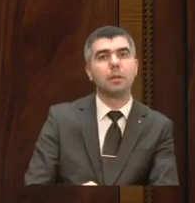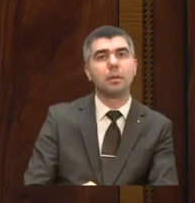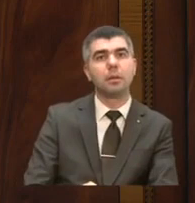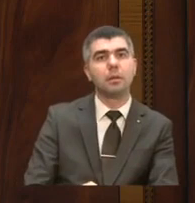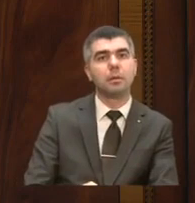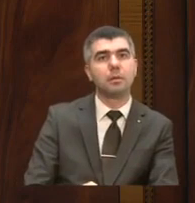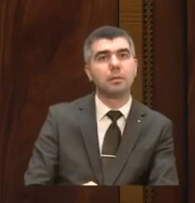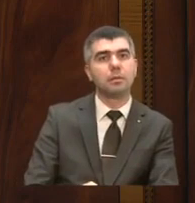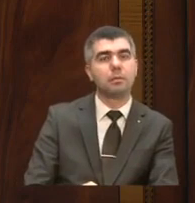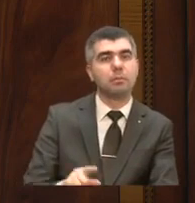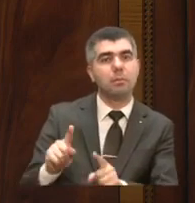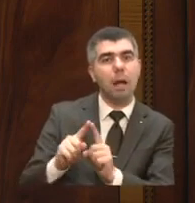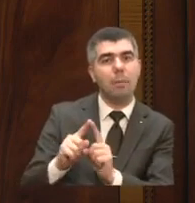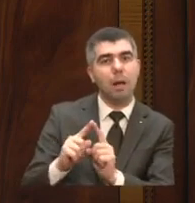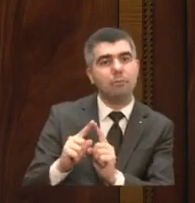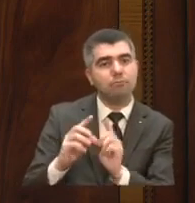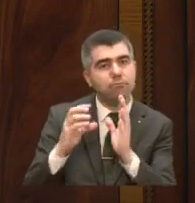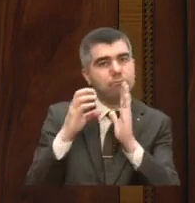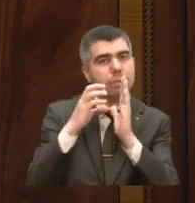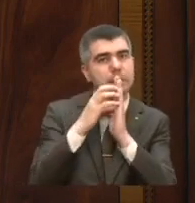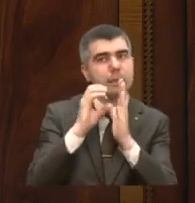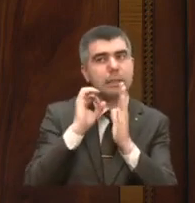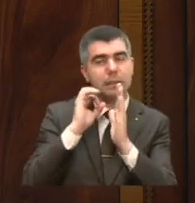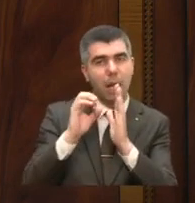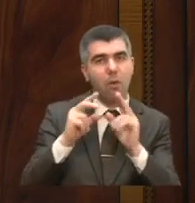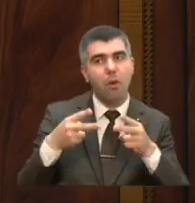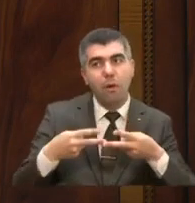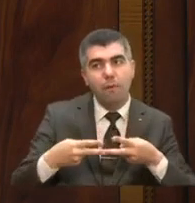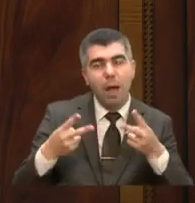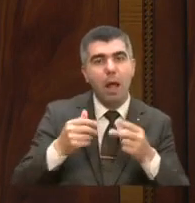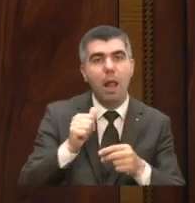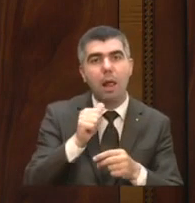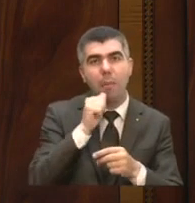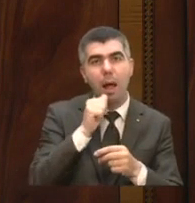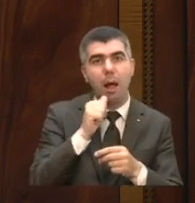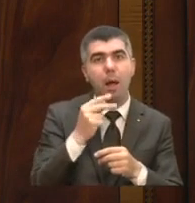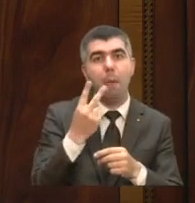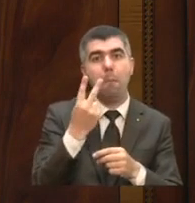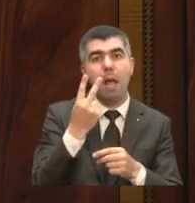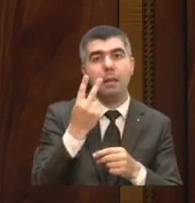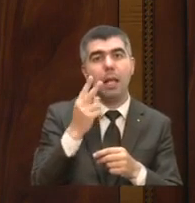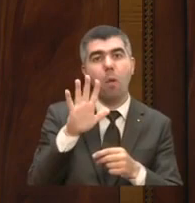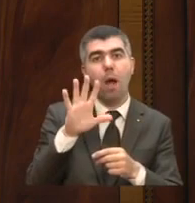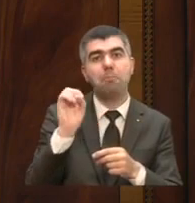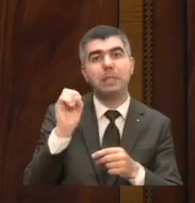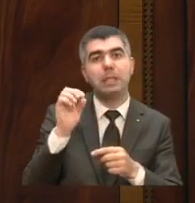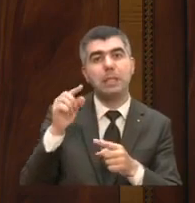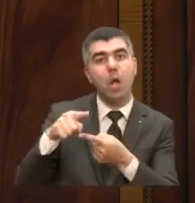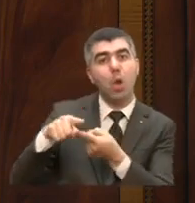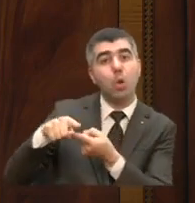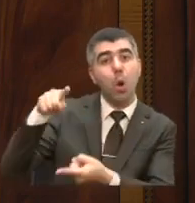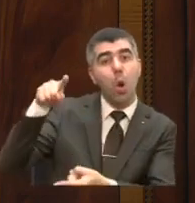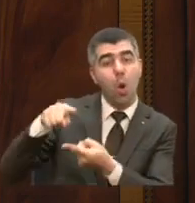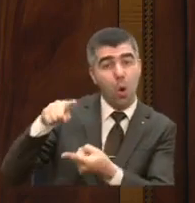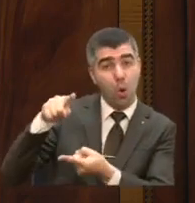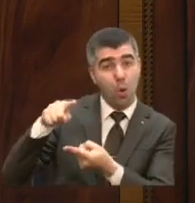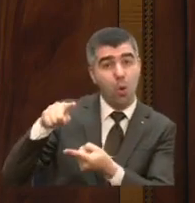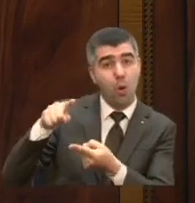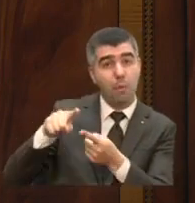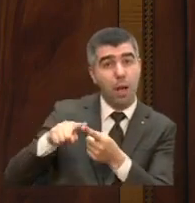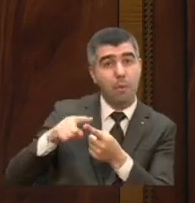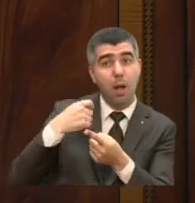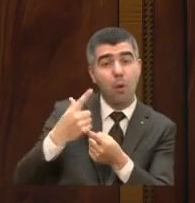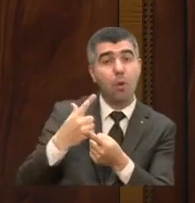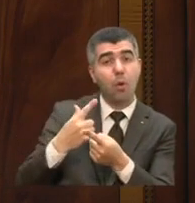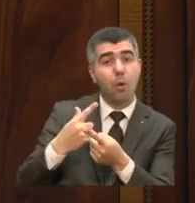اللي غادي توصل الإنتاج الصبيب ديالها إلى حوالي 250 لتر في الثانية، واللي غادي تكلف بواحد العدد ديال